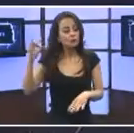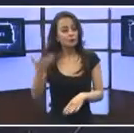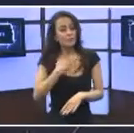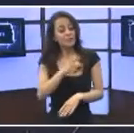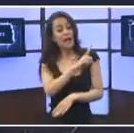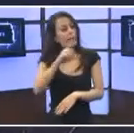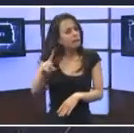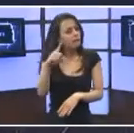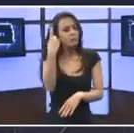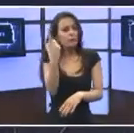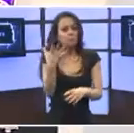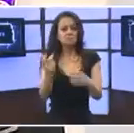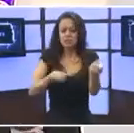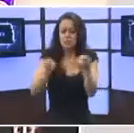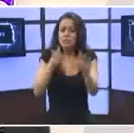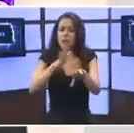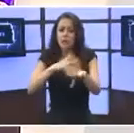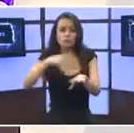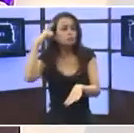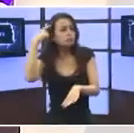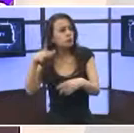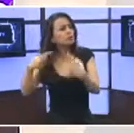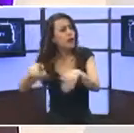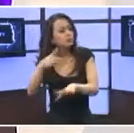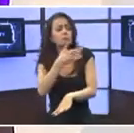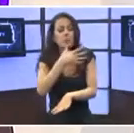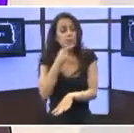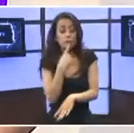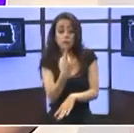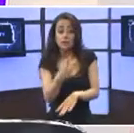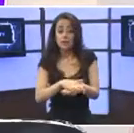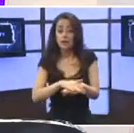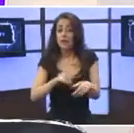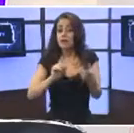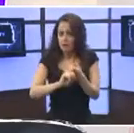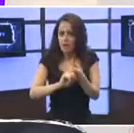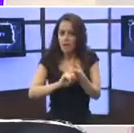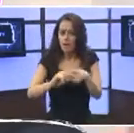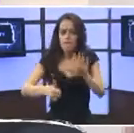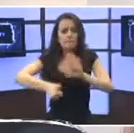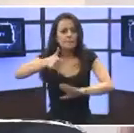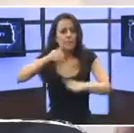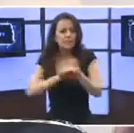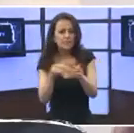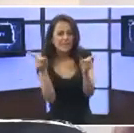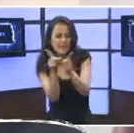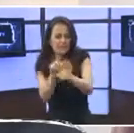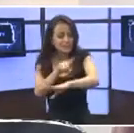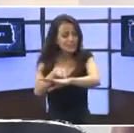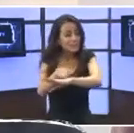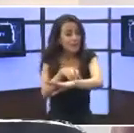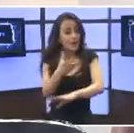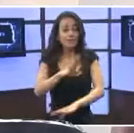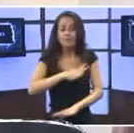iş yaptığımızı düşünüyorum. Farkındayız evet diyerek. Ve aslında başkanımızı çok kısa vakti var. Çok